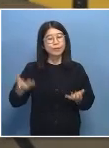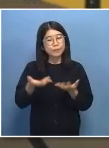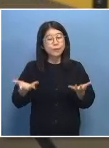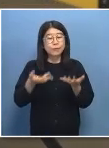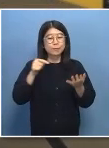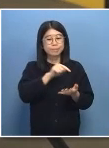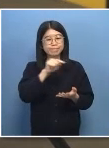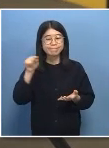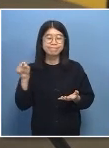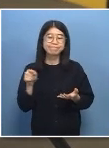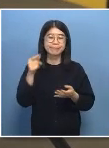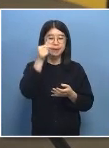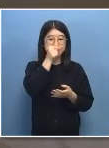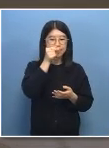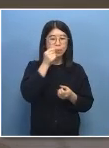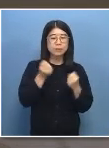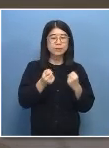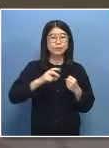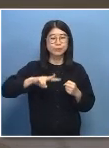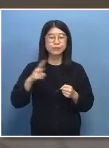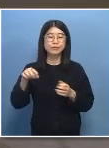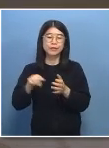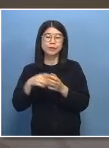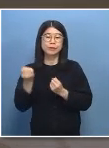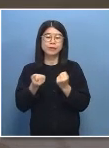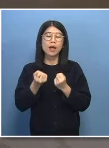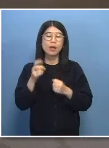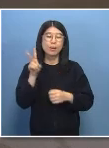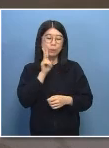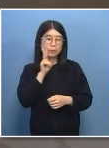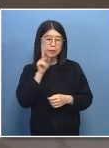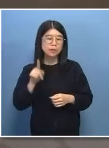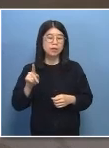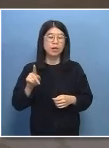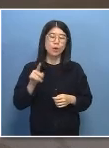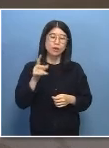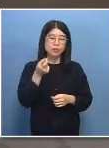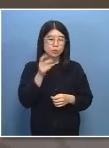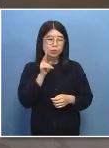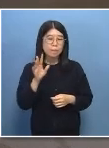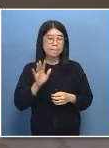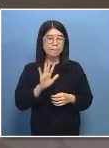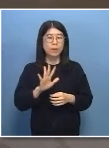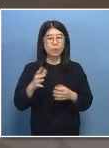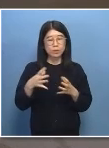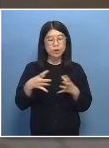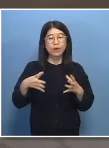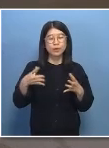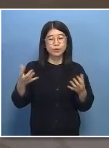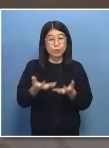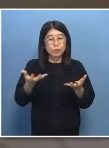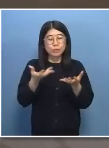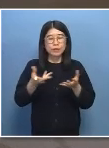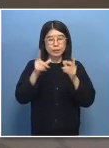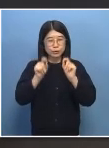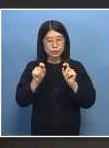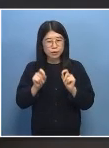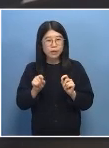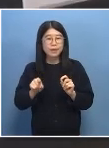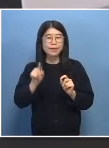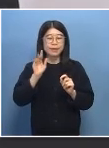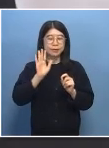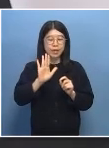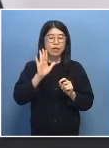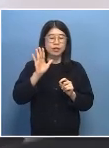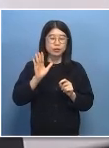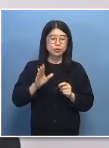動市民由油車轉電動車係好似有少少唔係好大嘅推動力誘因，但係都